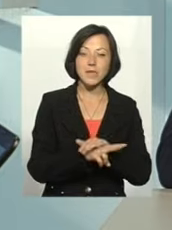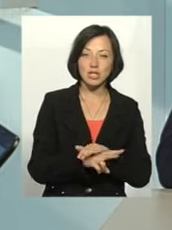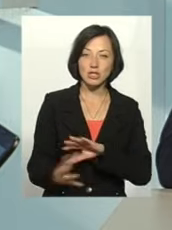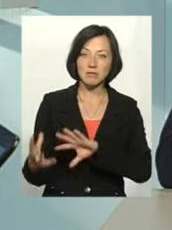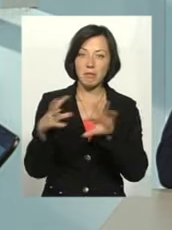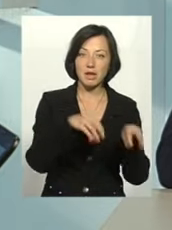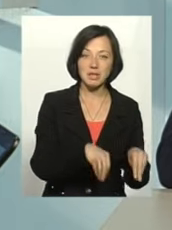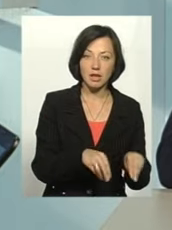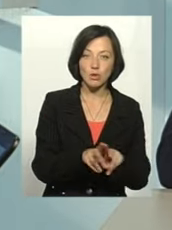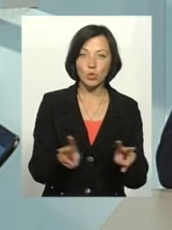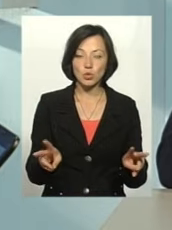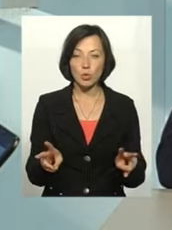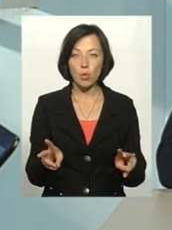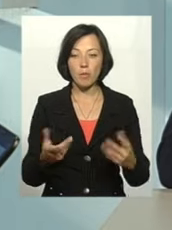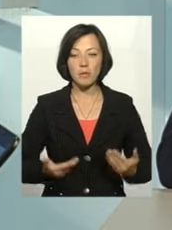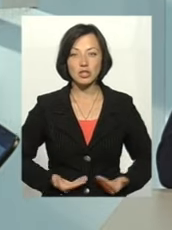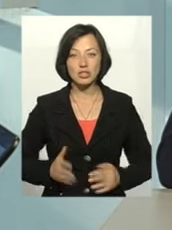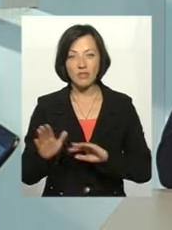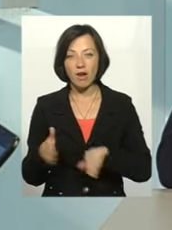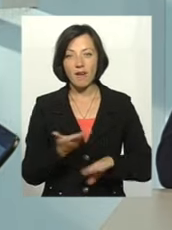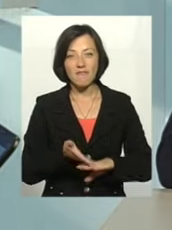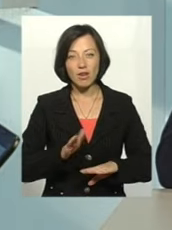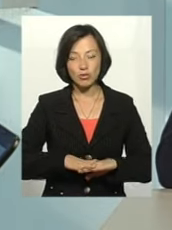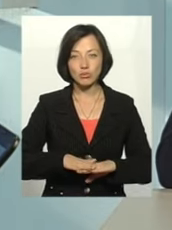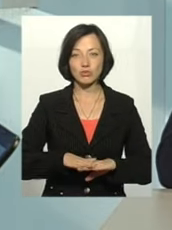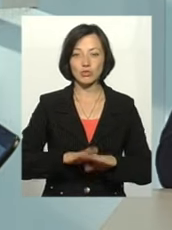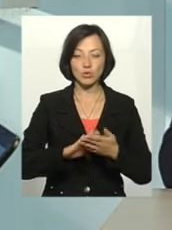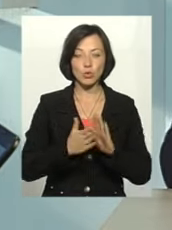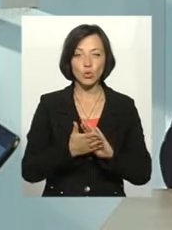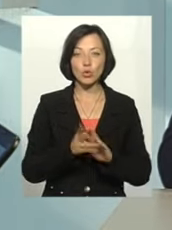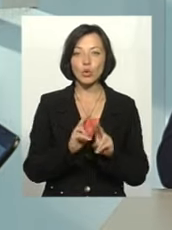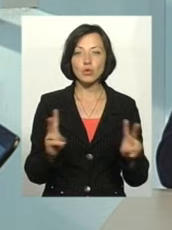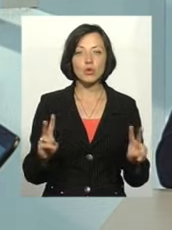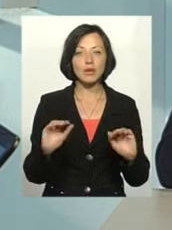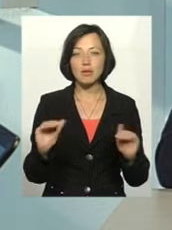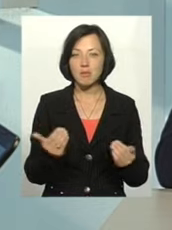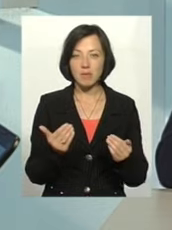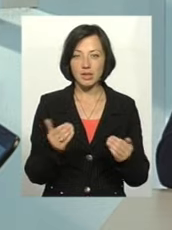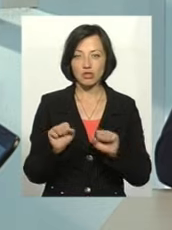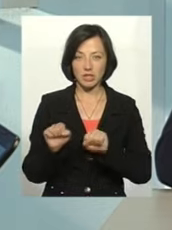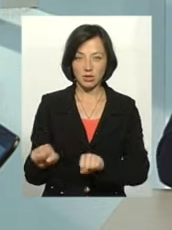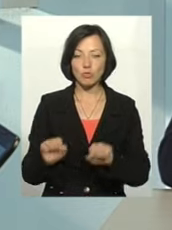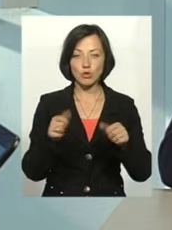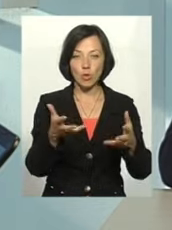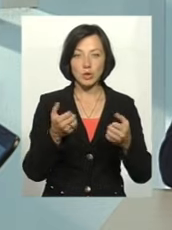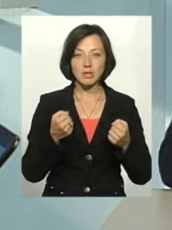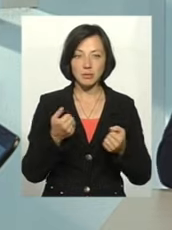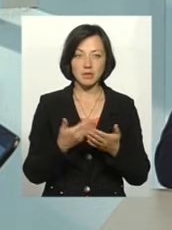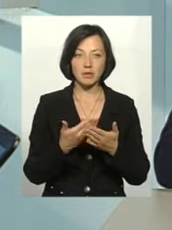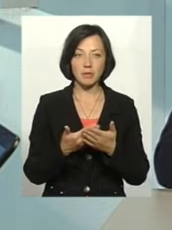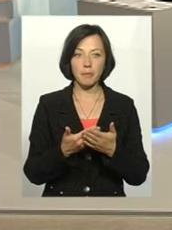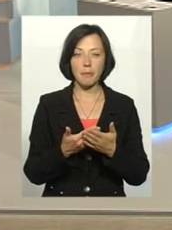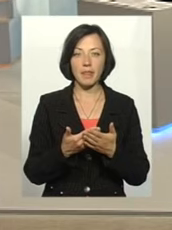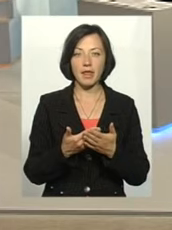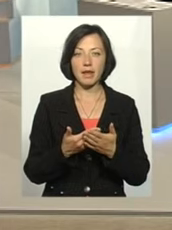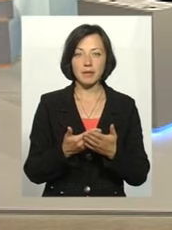хто переживає важку скруту, і хто є, ну, найменш зараз незахищеним, може отримати прихисток і хоча б